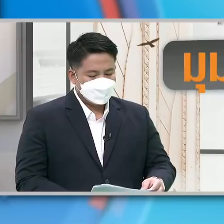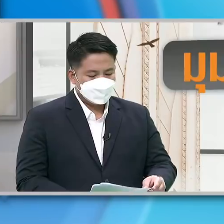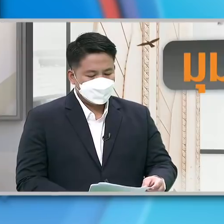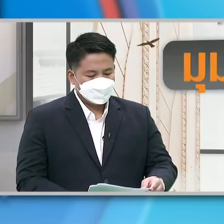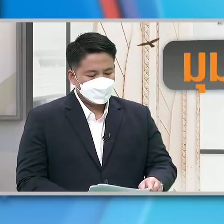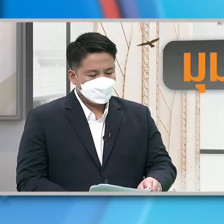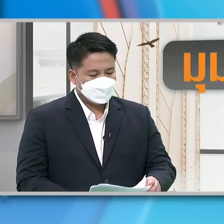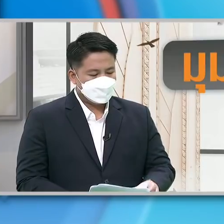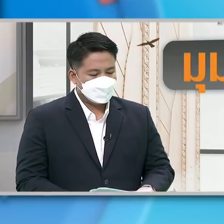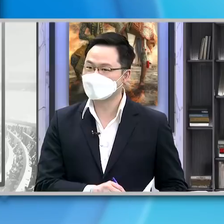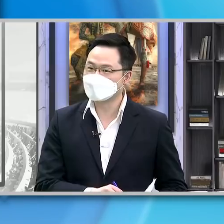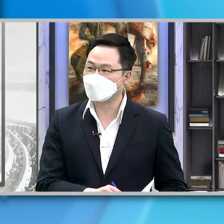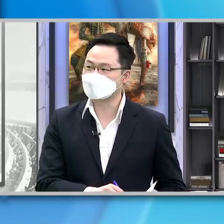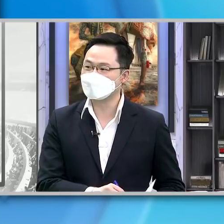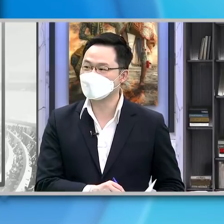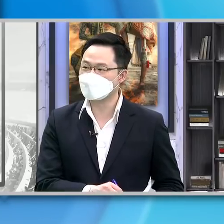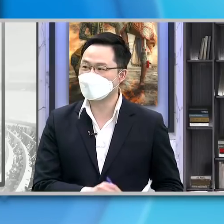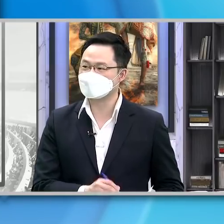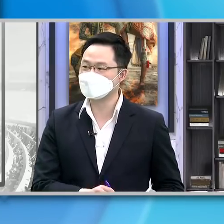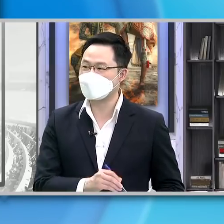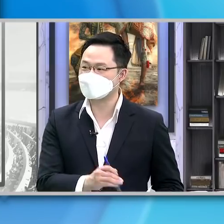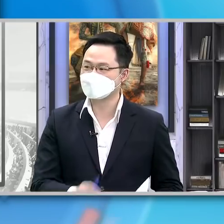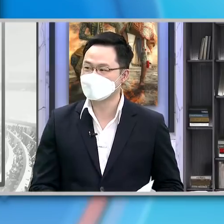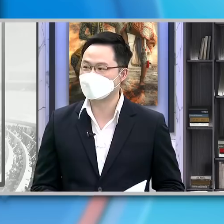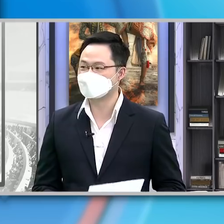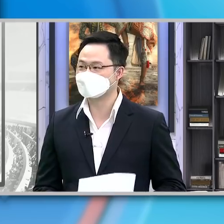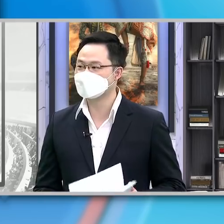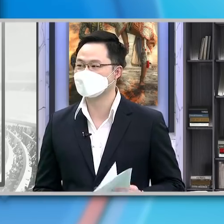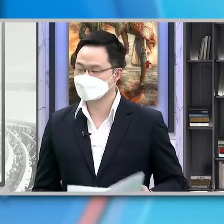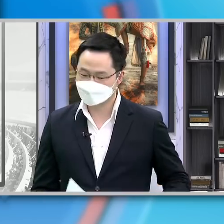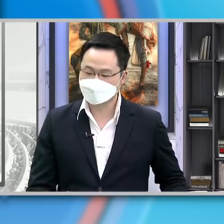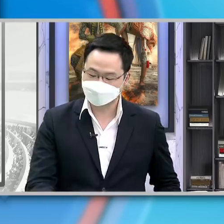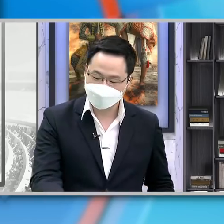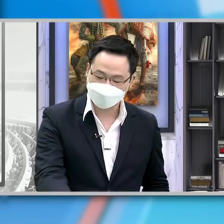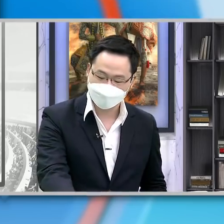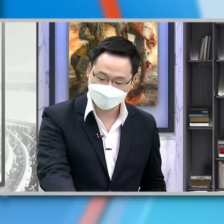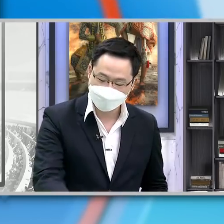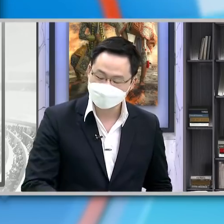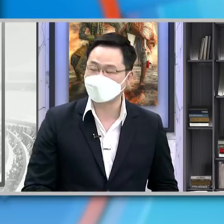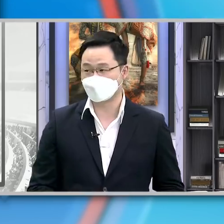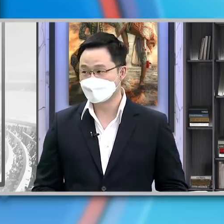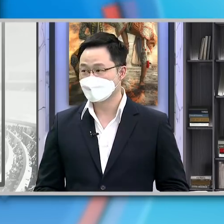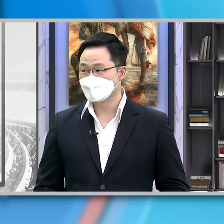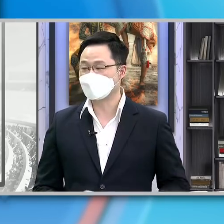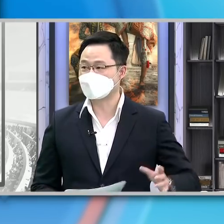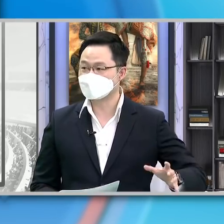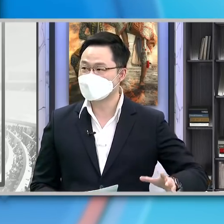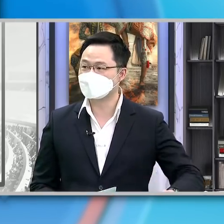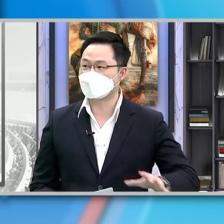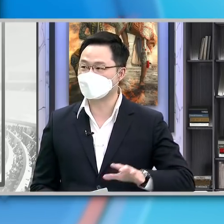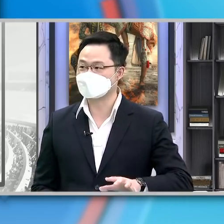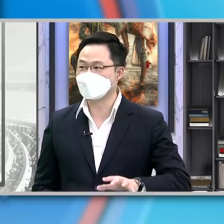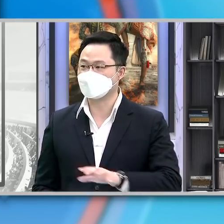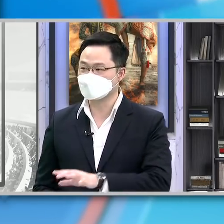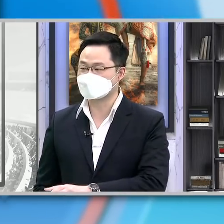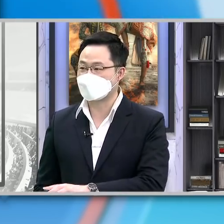ครับ ผลลัพธ์ที่มันเกิดขึ้นมันย้อนกลับไปดูได้ว่าที่ผ่านมามันมีอะไรเกิดขึ้นในหลังฉากหลังบ้านหรือเปล่าผลลัพธ์